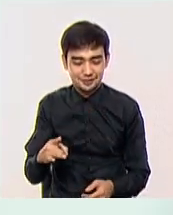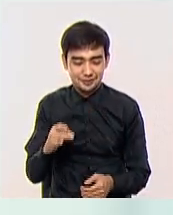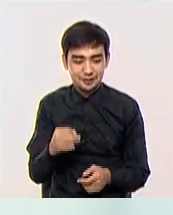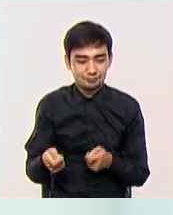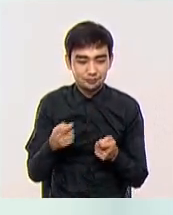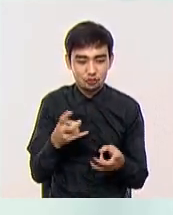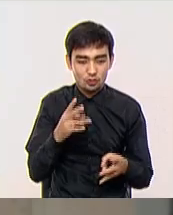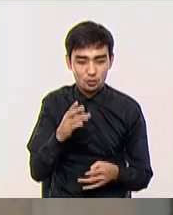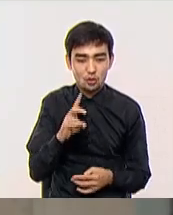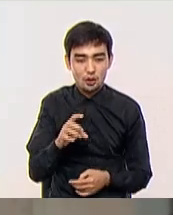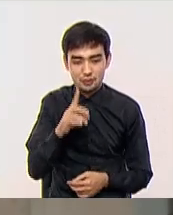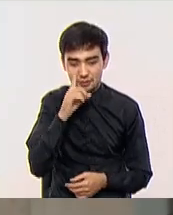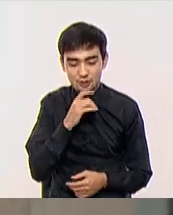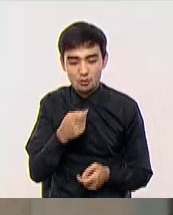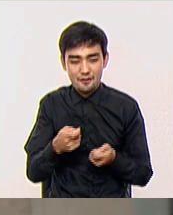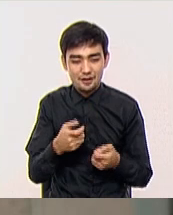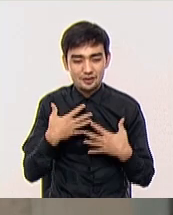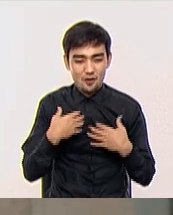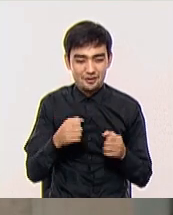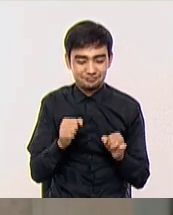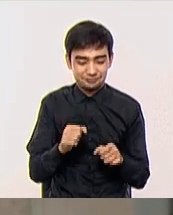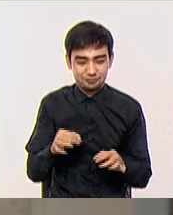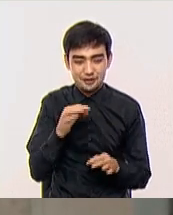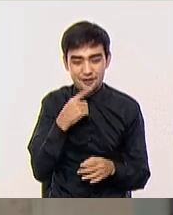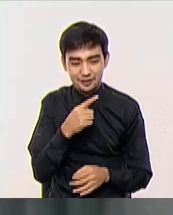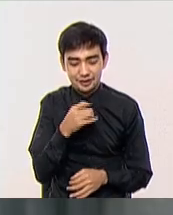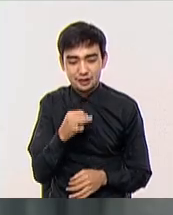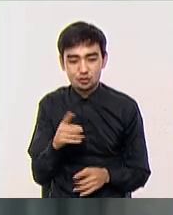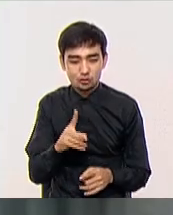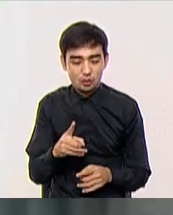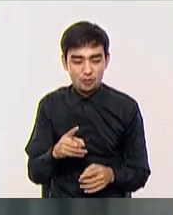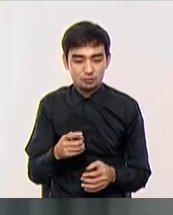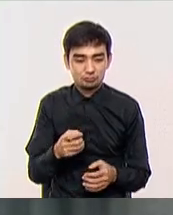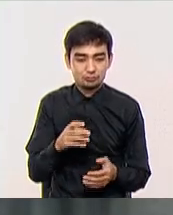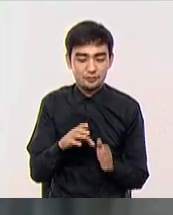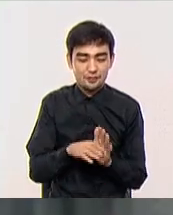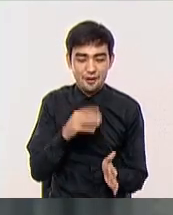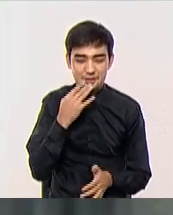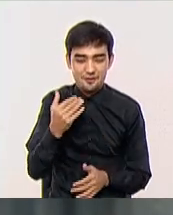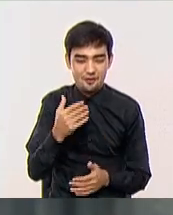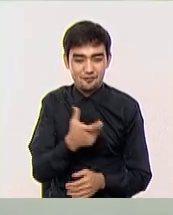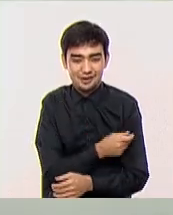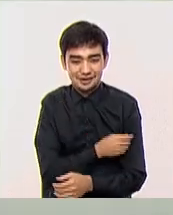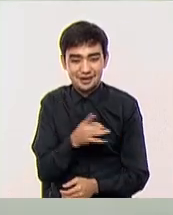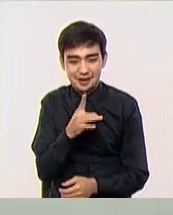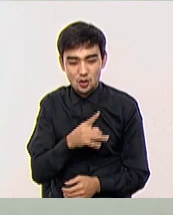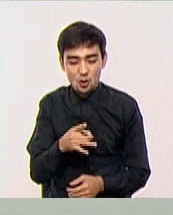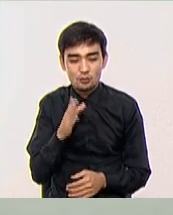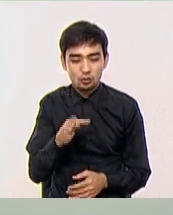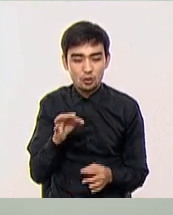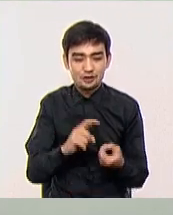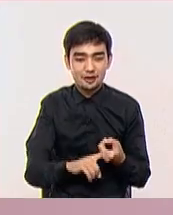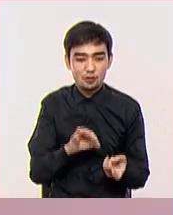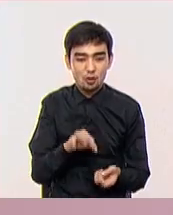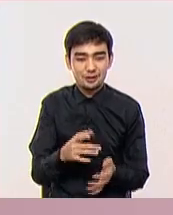должны привезти в ноябре. В управлении здравоохранения говорят, что распределять американскую вакцину регионам будут в зависимости